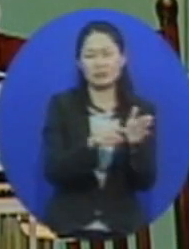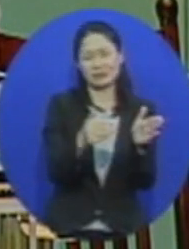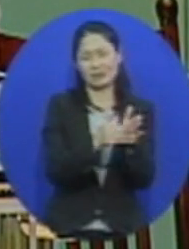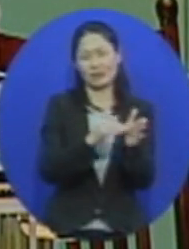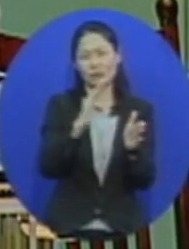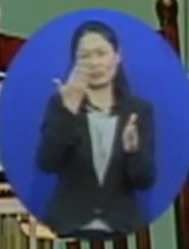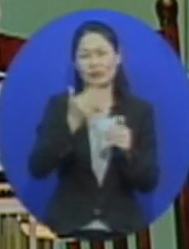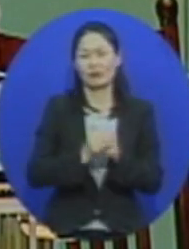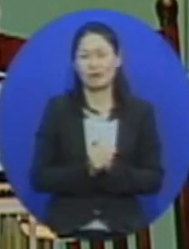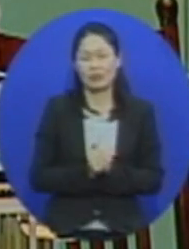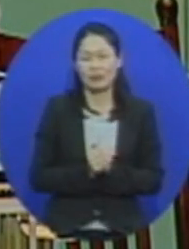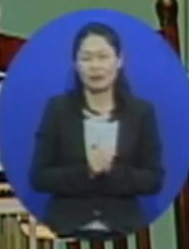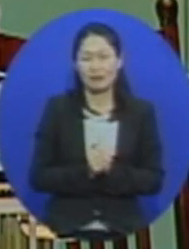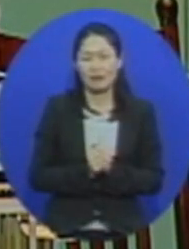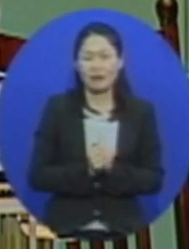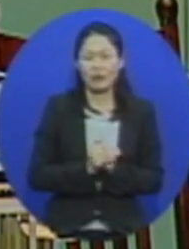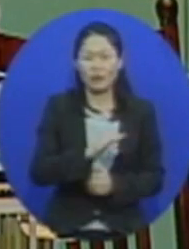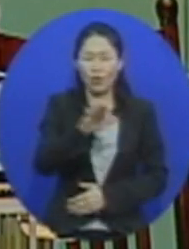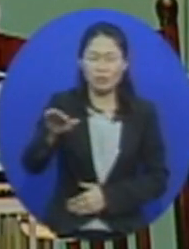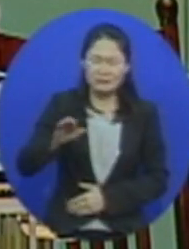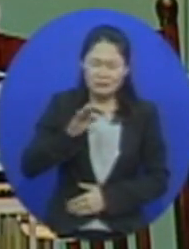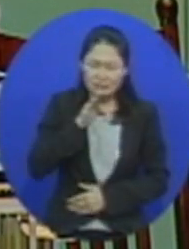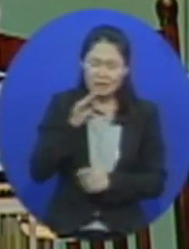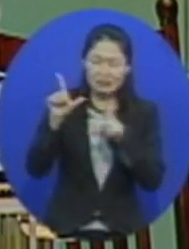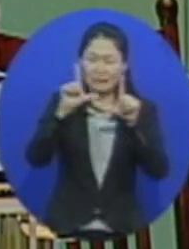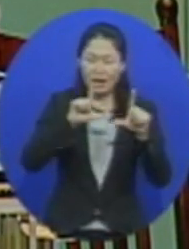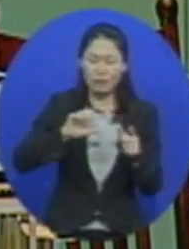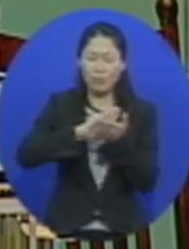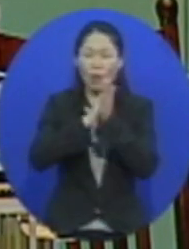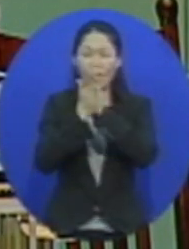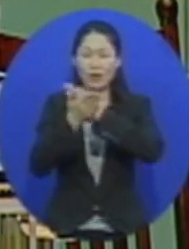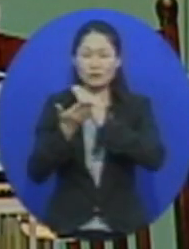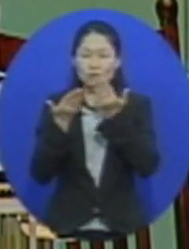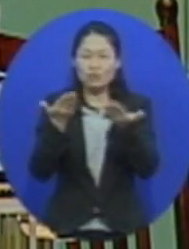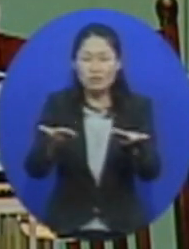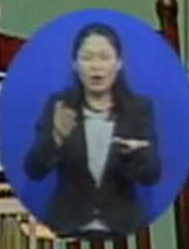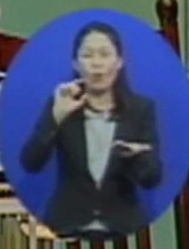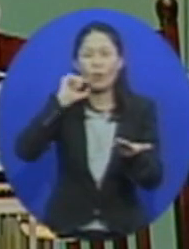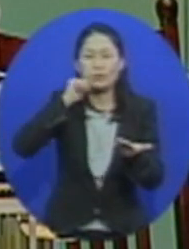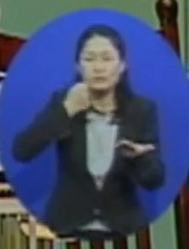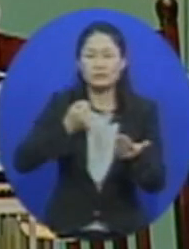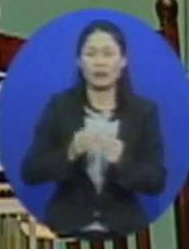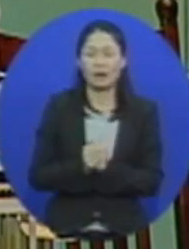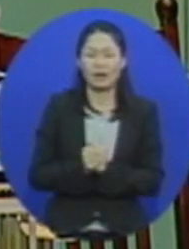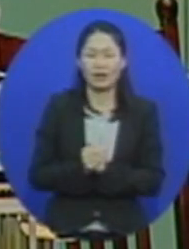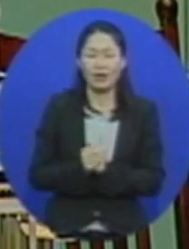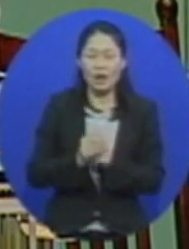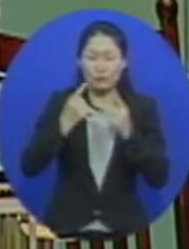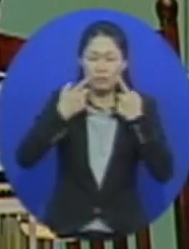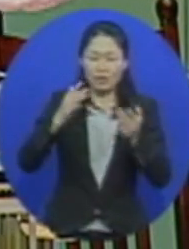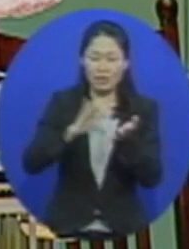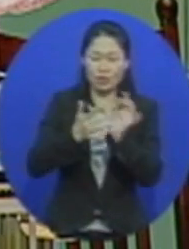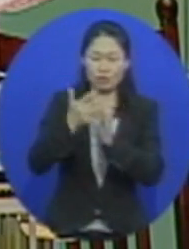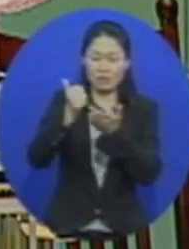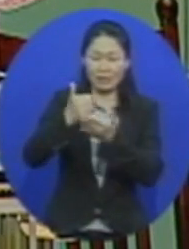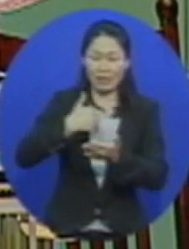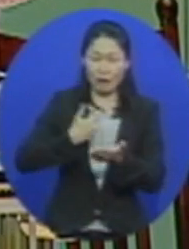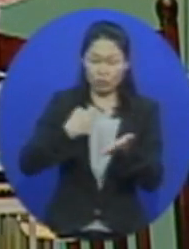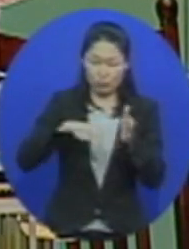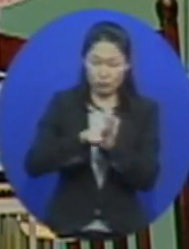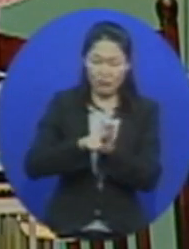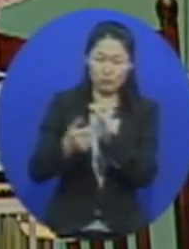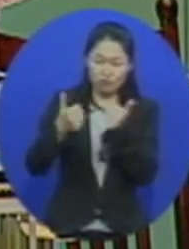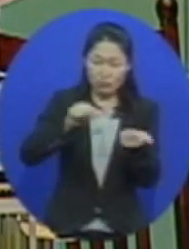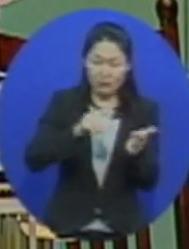되요 그것은 여러분의 실제 삶을 변화시키기 가 어렵습니다 분명히 예수님이 나를 위해 죽으셨다는 것도